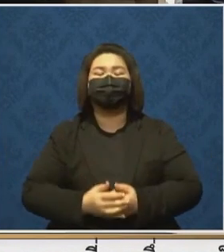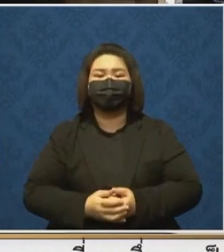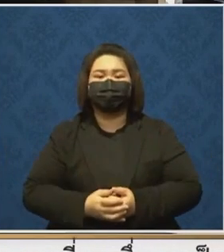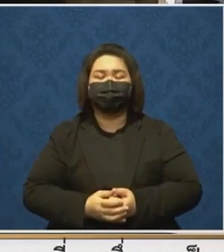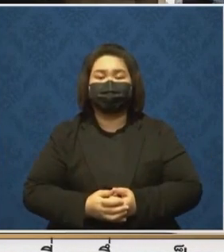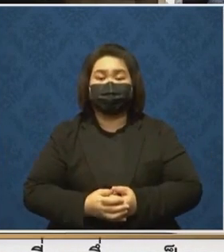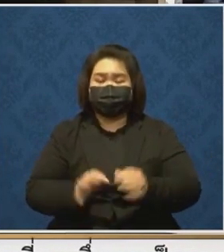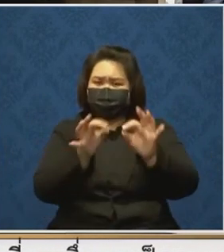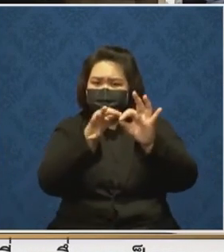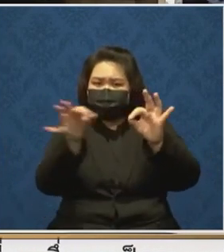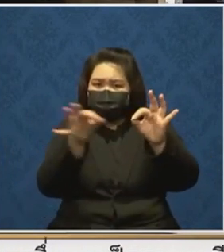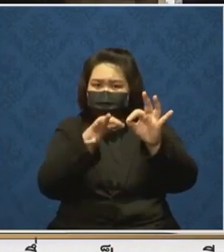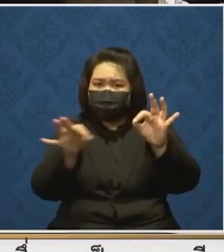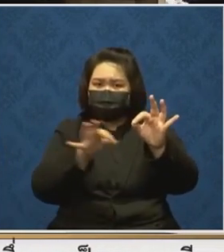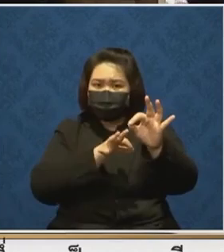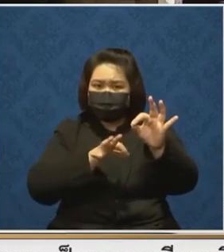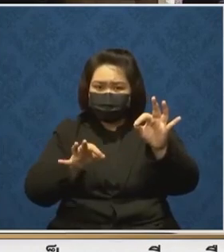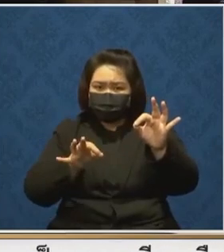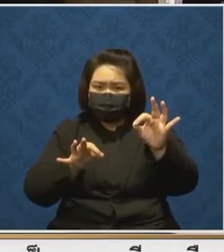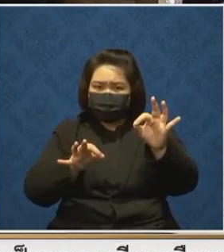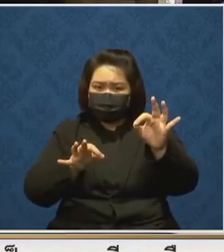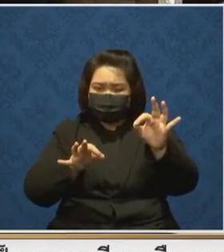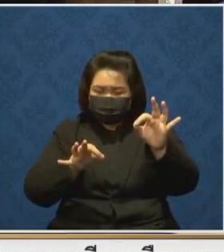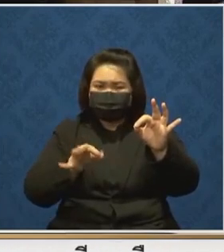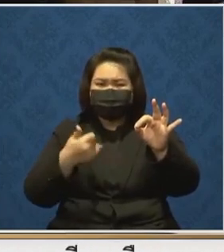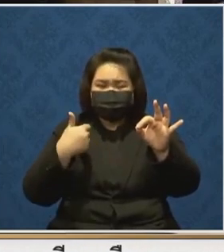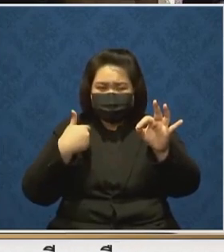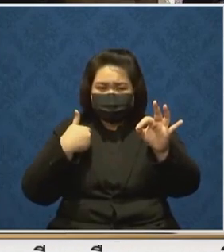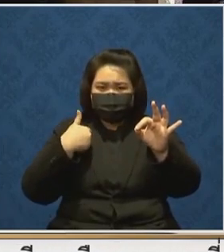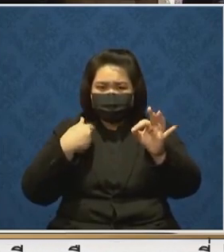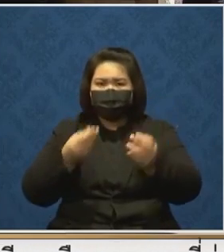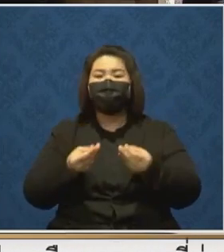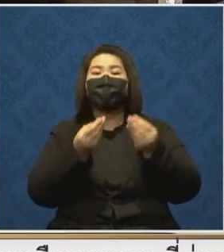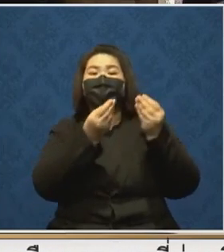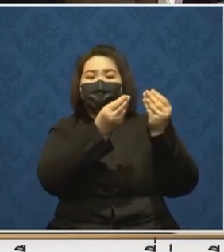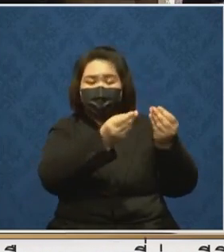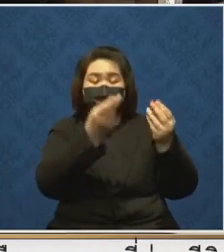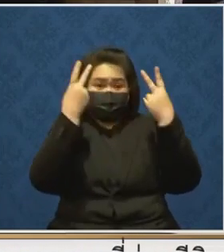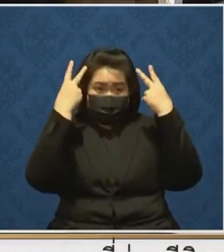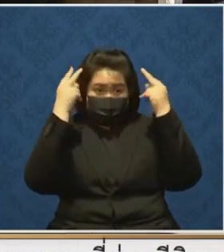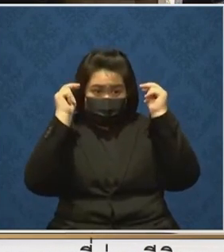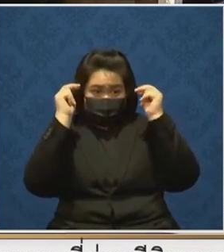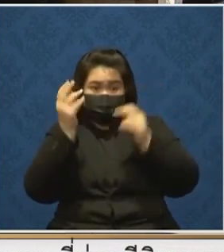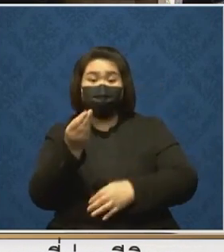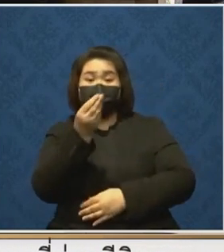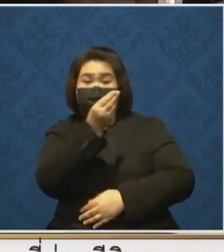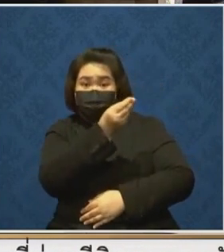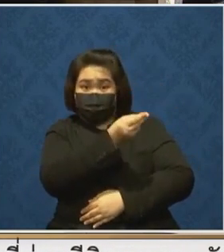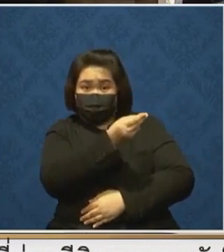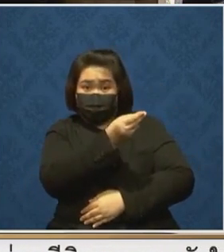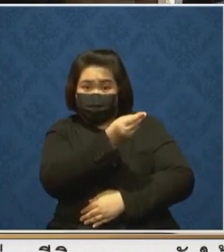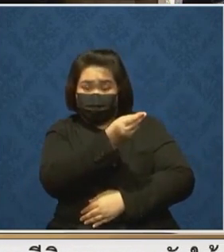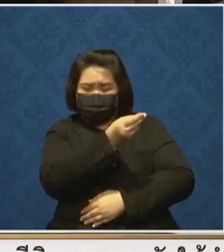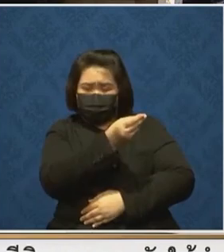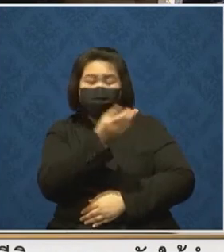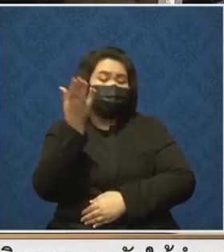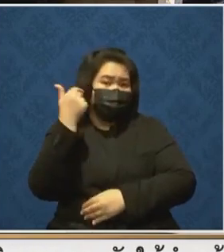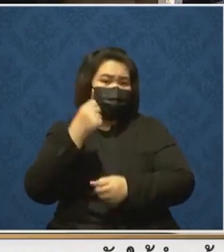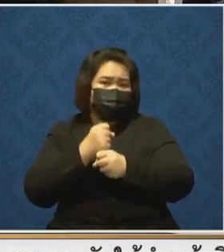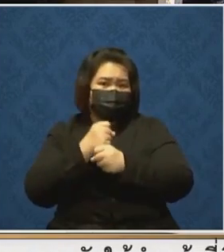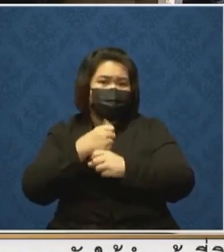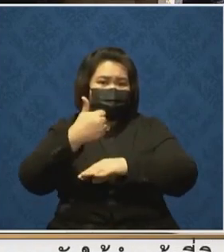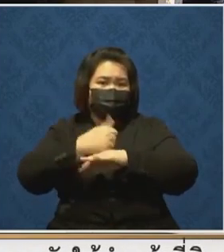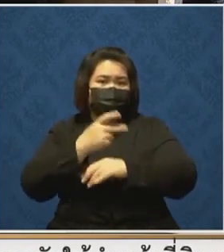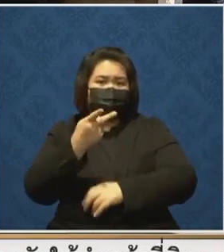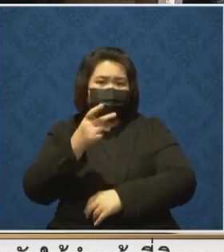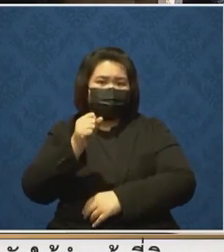ตามอกษาลนี้ได้ถูกหนาคอสอชาและนายกรัฐม